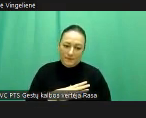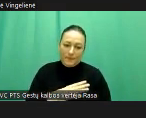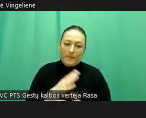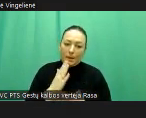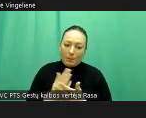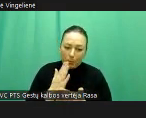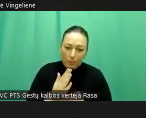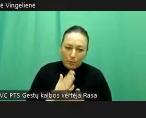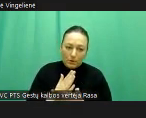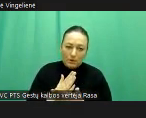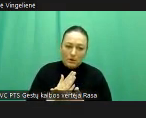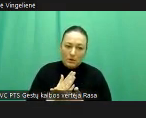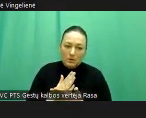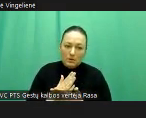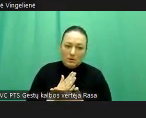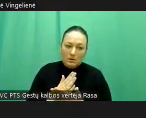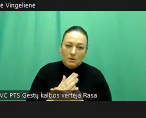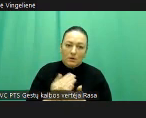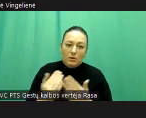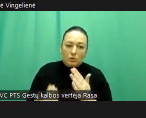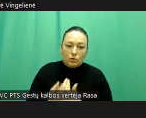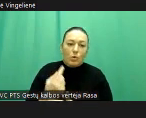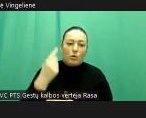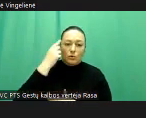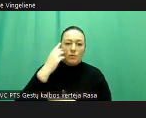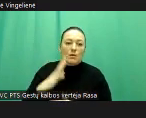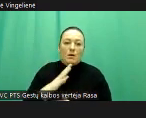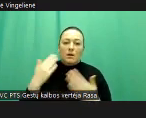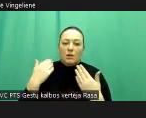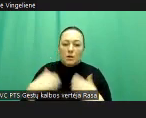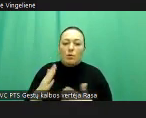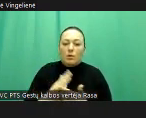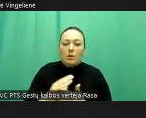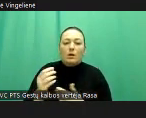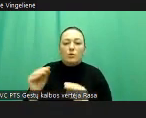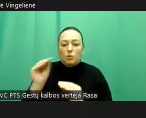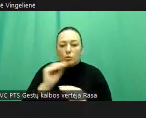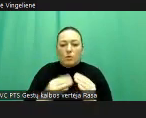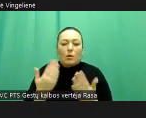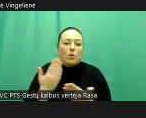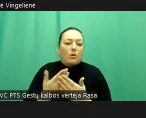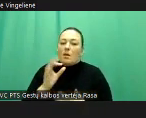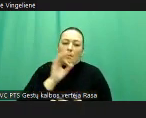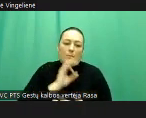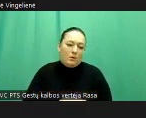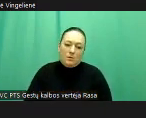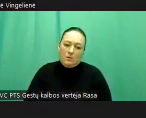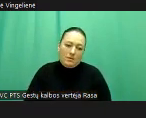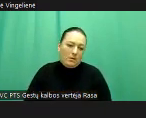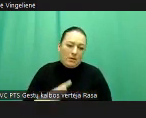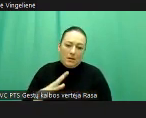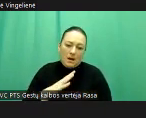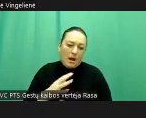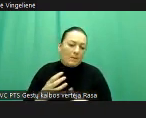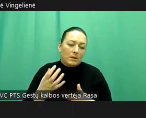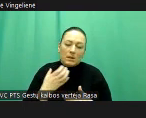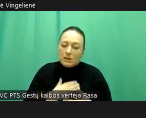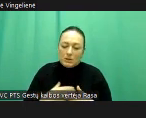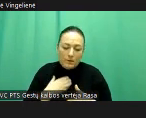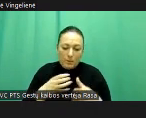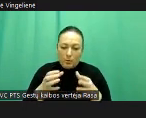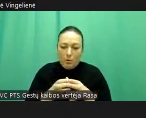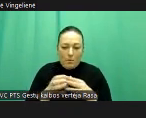nebūtinagi išrasti, kaip sakant, dalykų iš naujo, nes daug kas jau yra išrasta ir kodėl tuo nepasinaudoti. Tai yra neįmanoma pervinti komandinio darbo